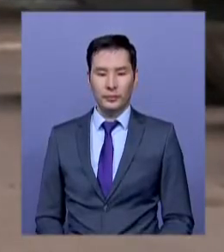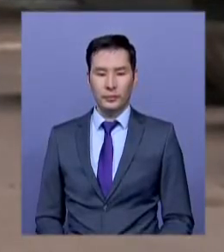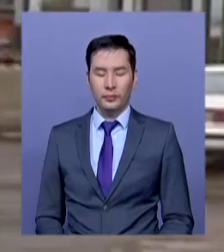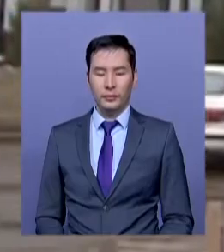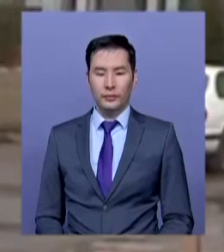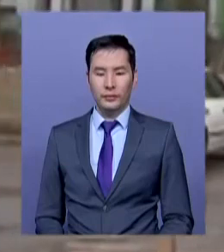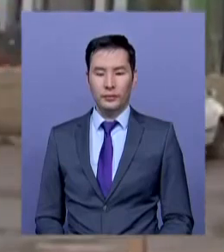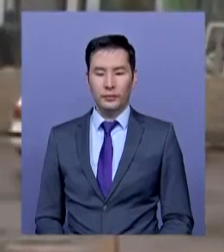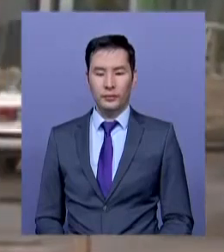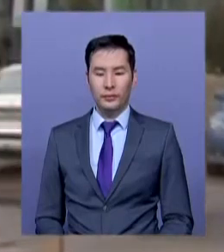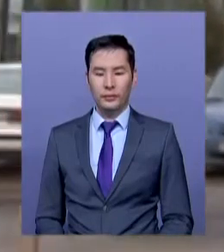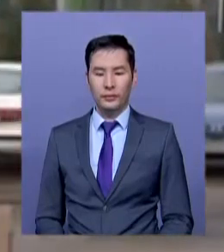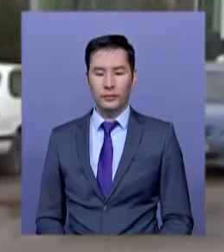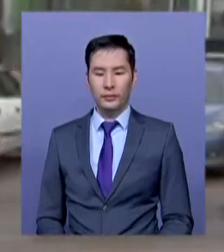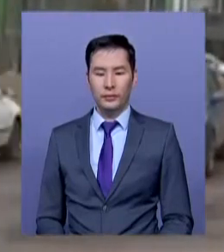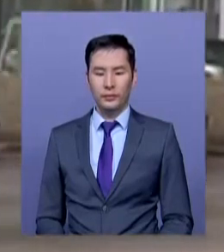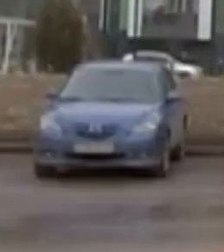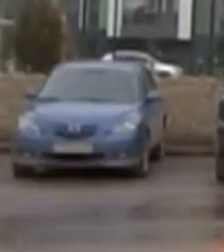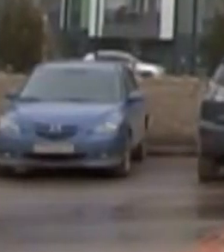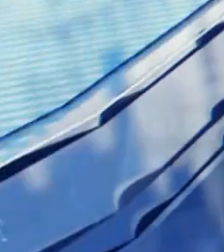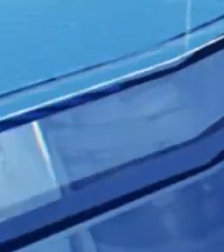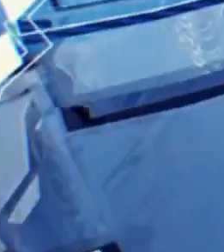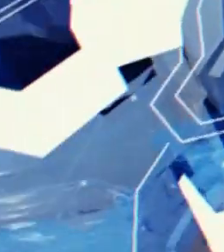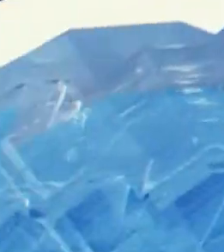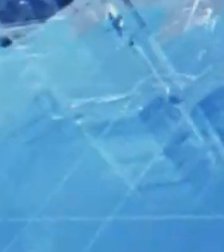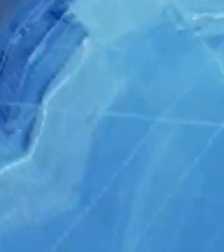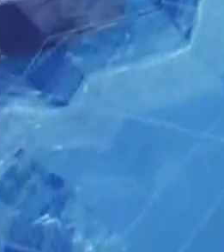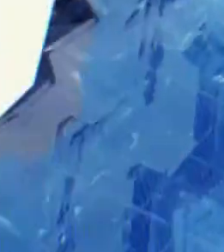Данияр Омар, Алматы телеарнасы, Нұрсултан.